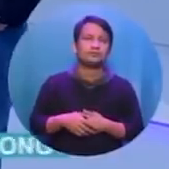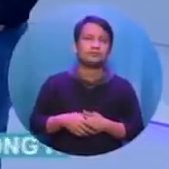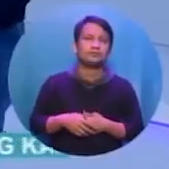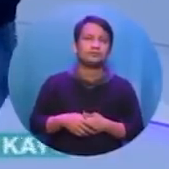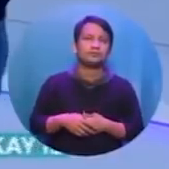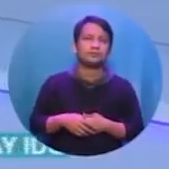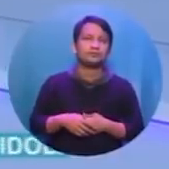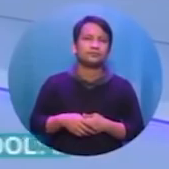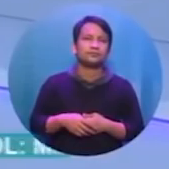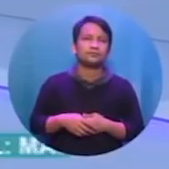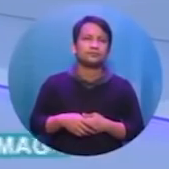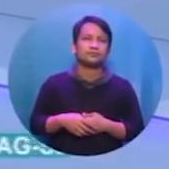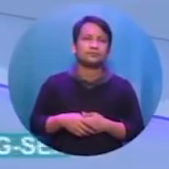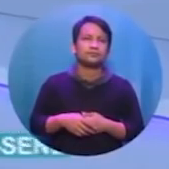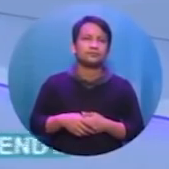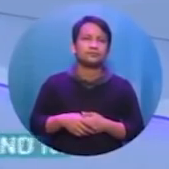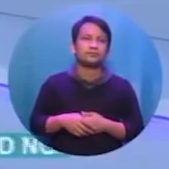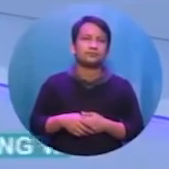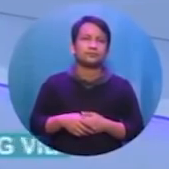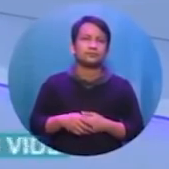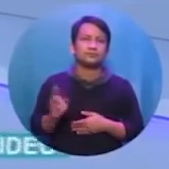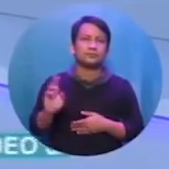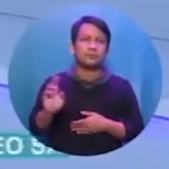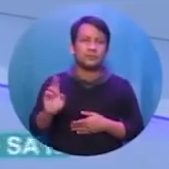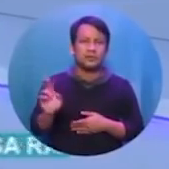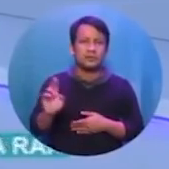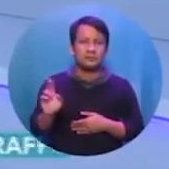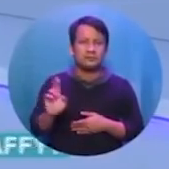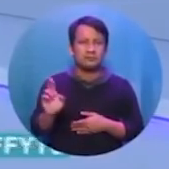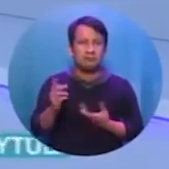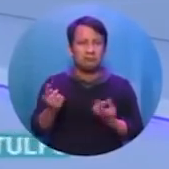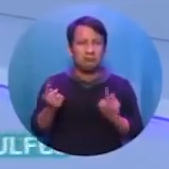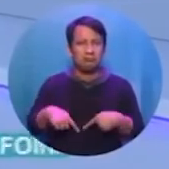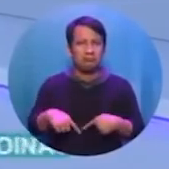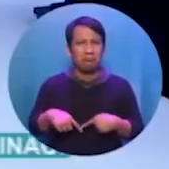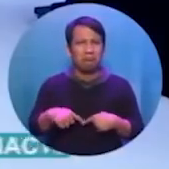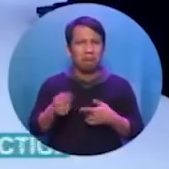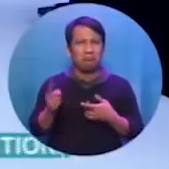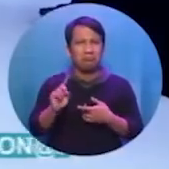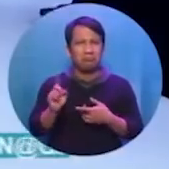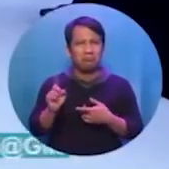Nako po. Nako po. What's happening?